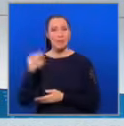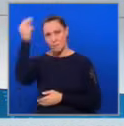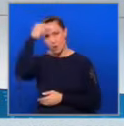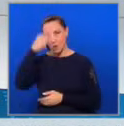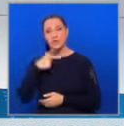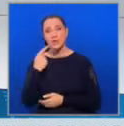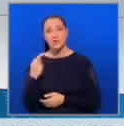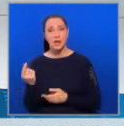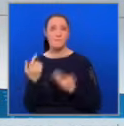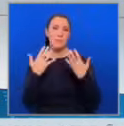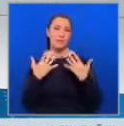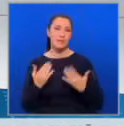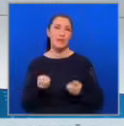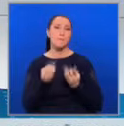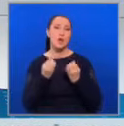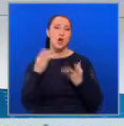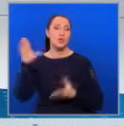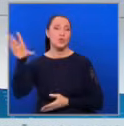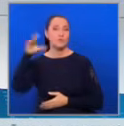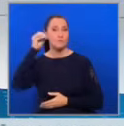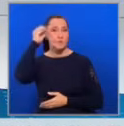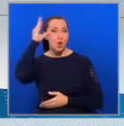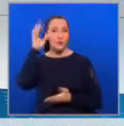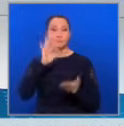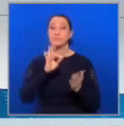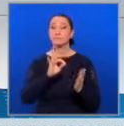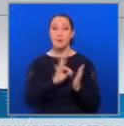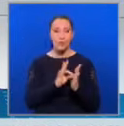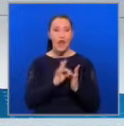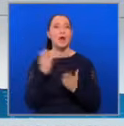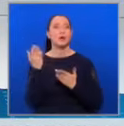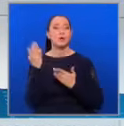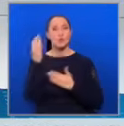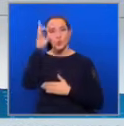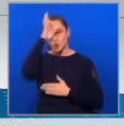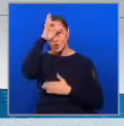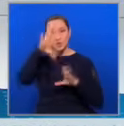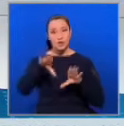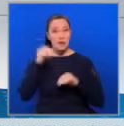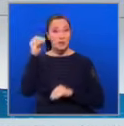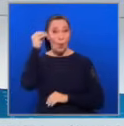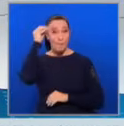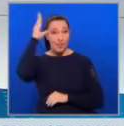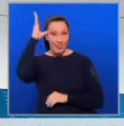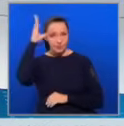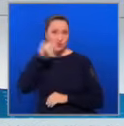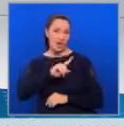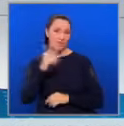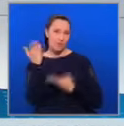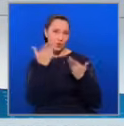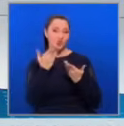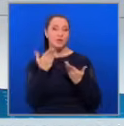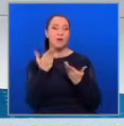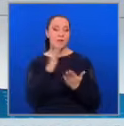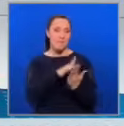български език математика природни науки целта е учениците да усвояват компетентности а не да учат чат